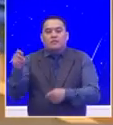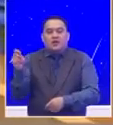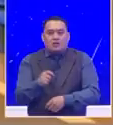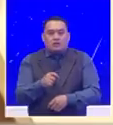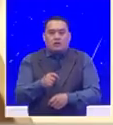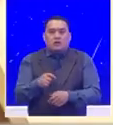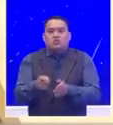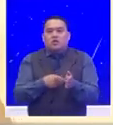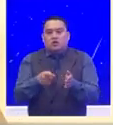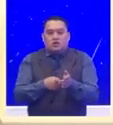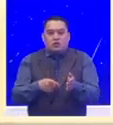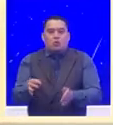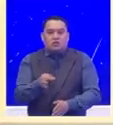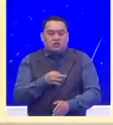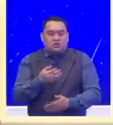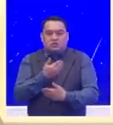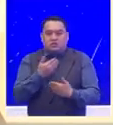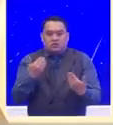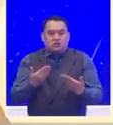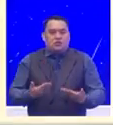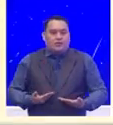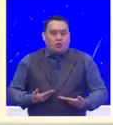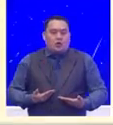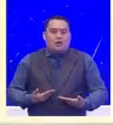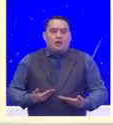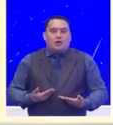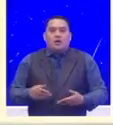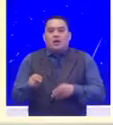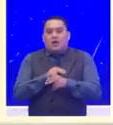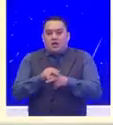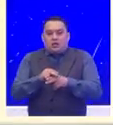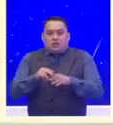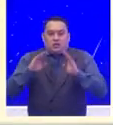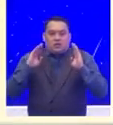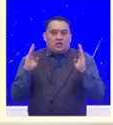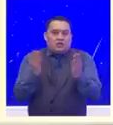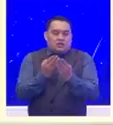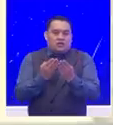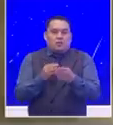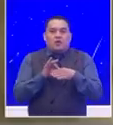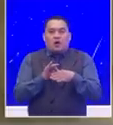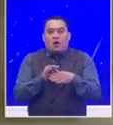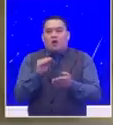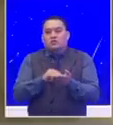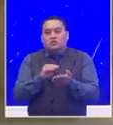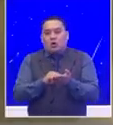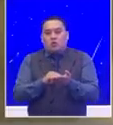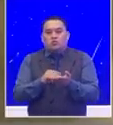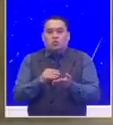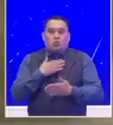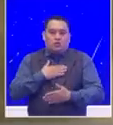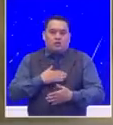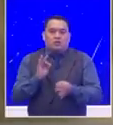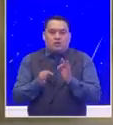не являются жителями Карагандинской области. Инфицированные проходят лечение в изолированных боксах. Врачи оценивают состояние пациентов